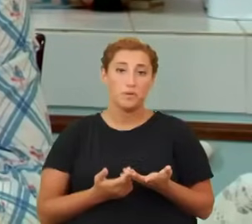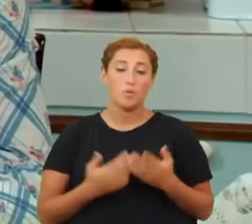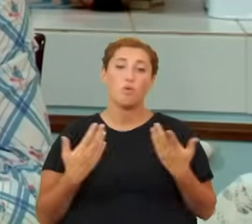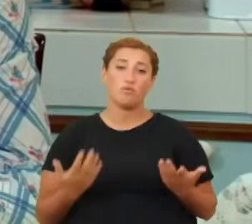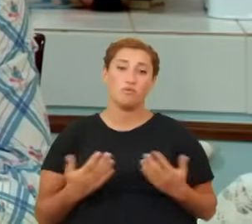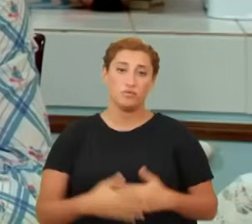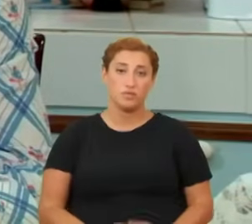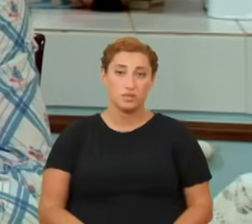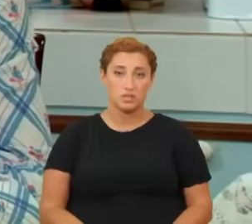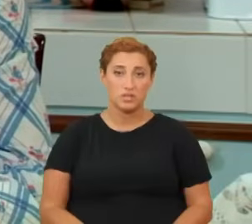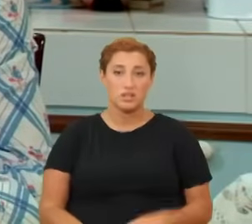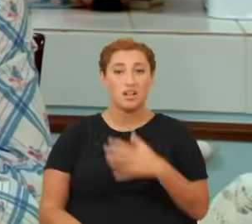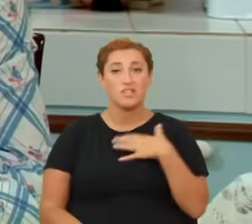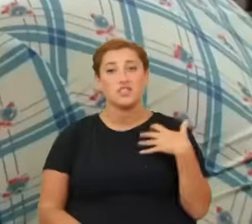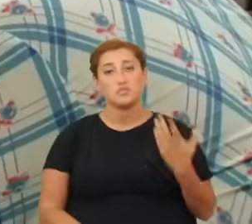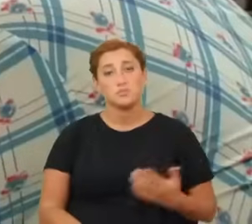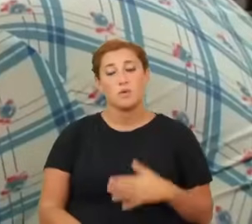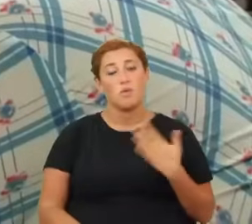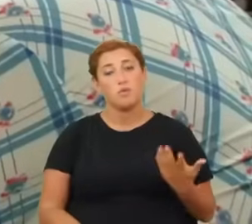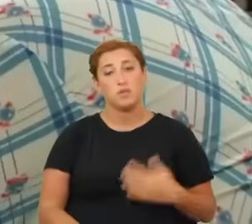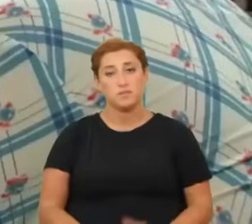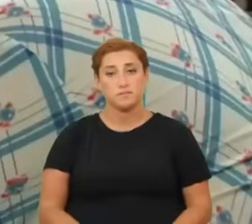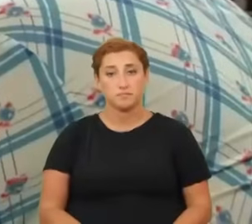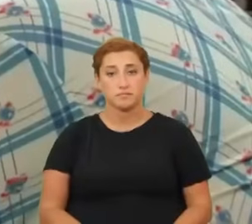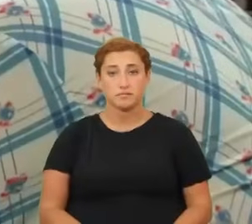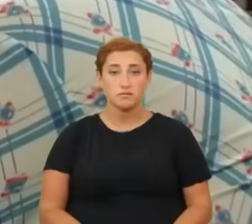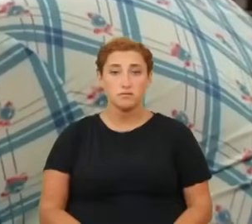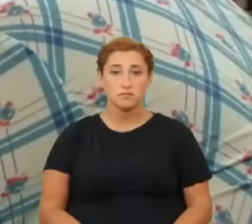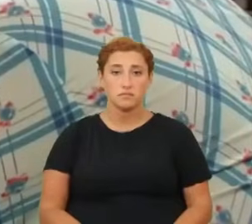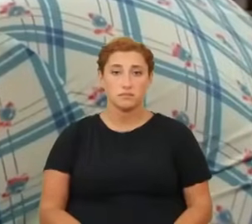Of! Anneciğim ya. Of!